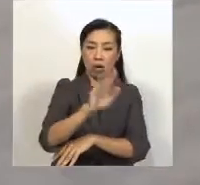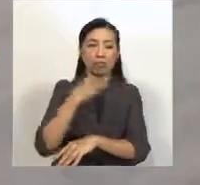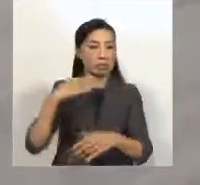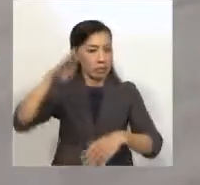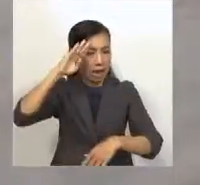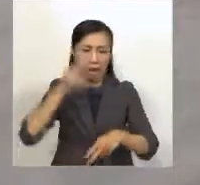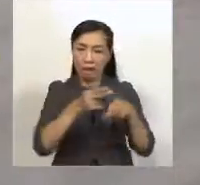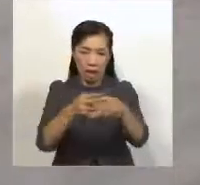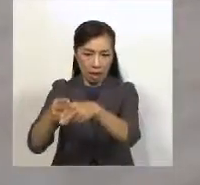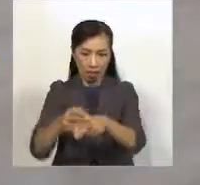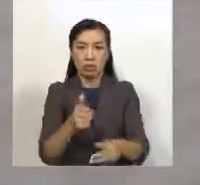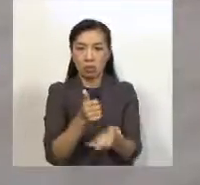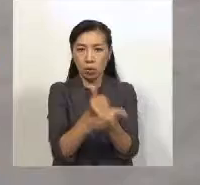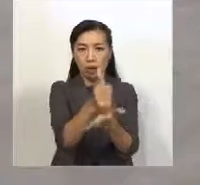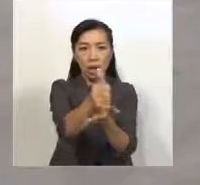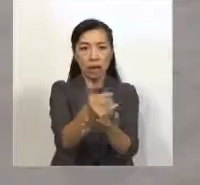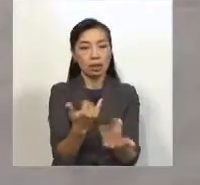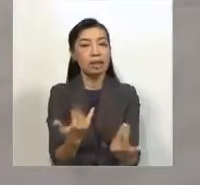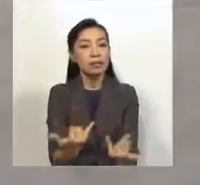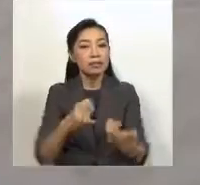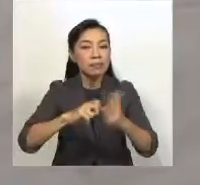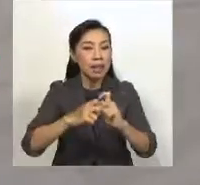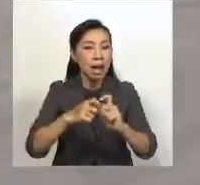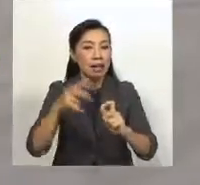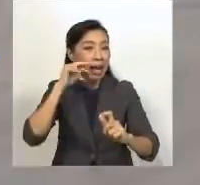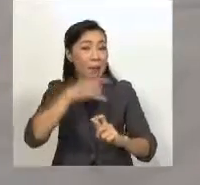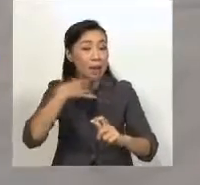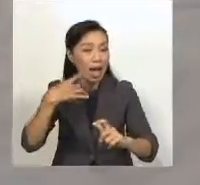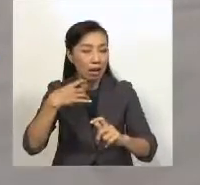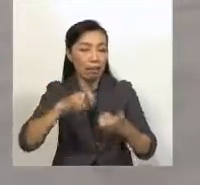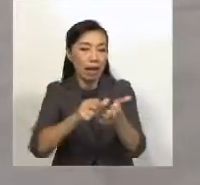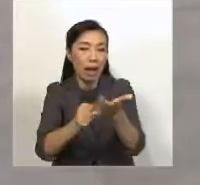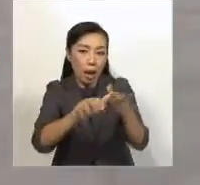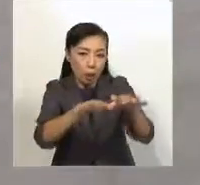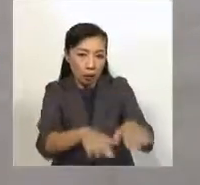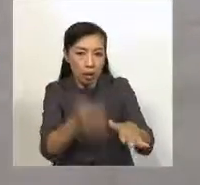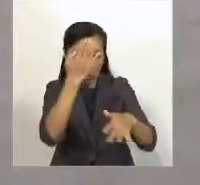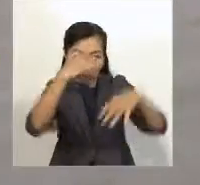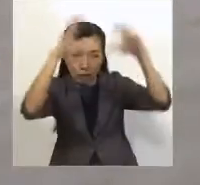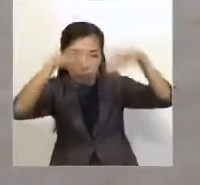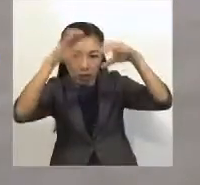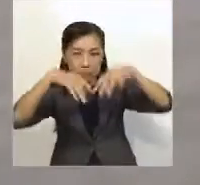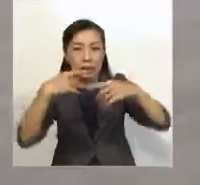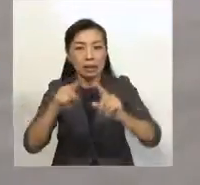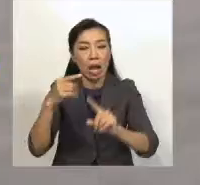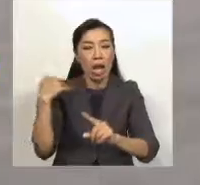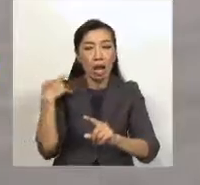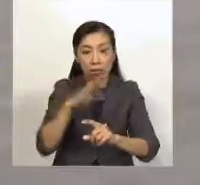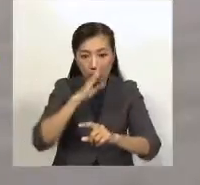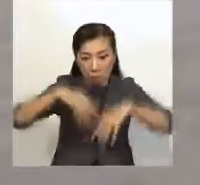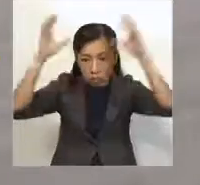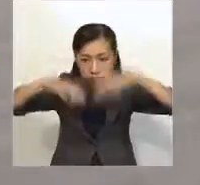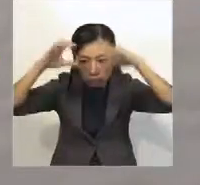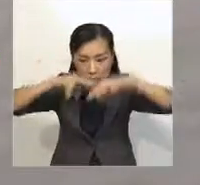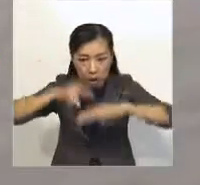ที่เนี่ยเริ่มจะคลี่คลายลงเนื่องจากมีฝนเริ่มเข้ามาแล้วนะคะหลังจากนี้ก็จะต้องดูแลประชาชนที่ได้รับผลกระทบจากฝนต